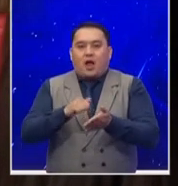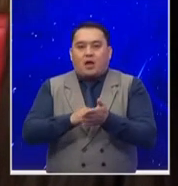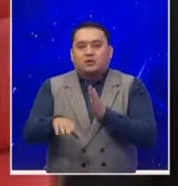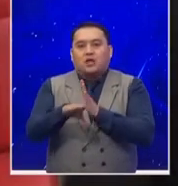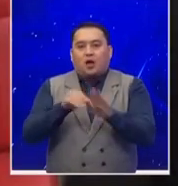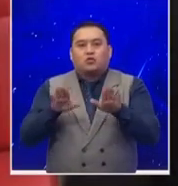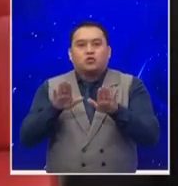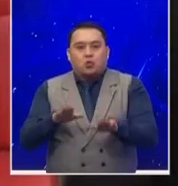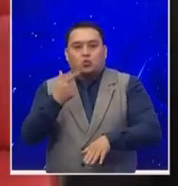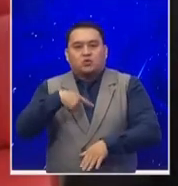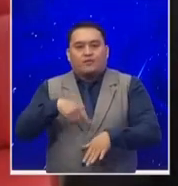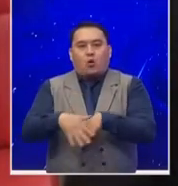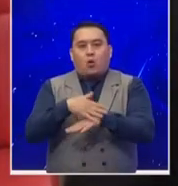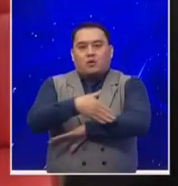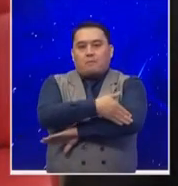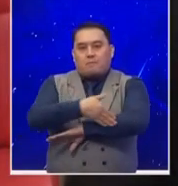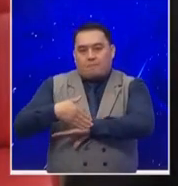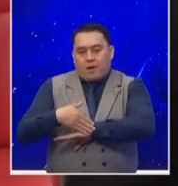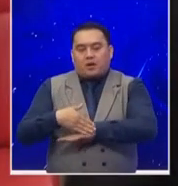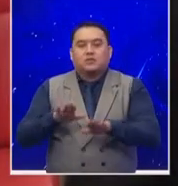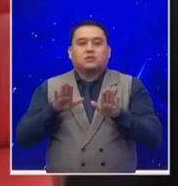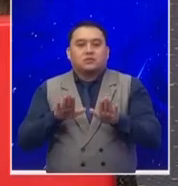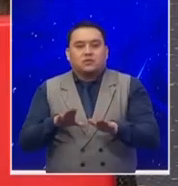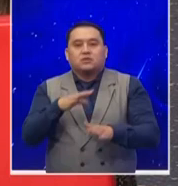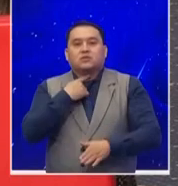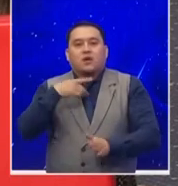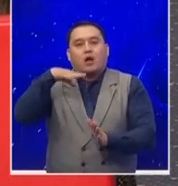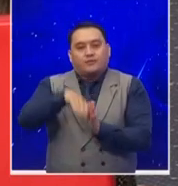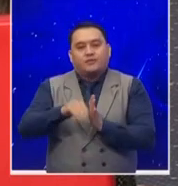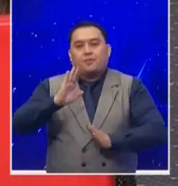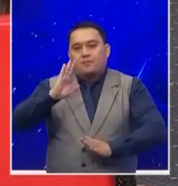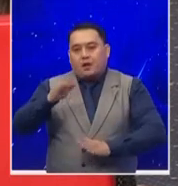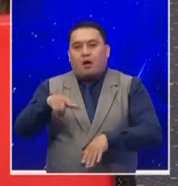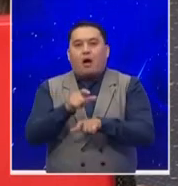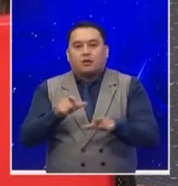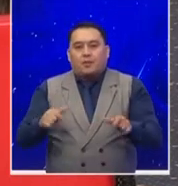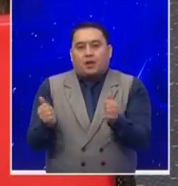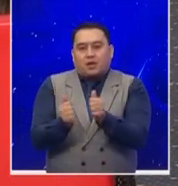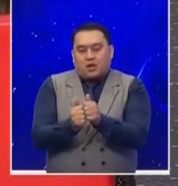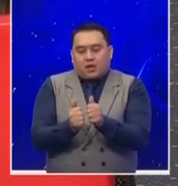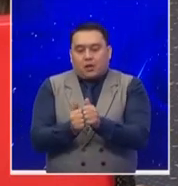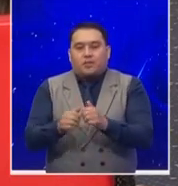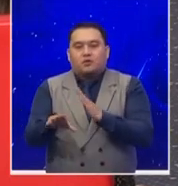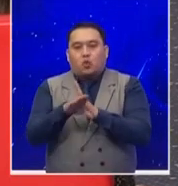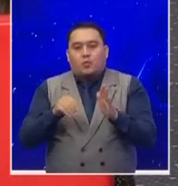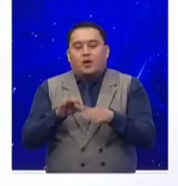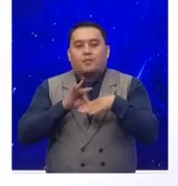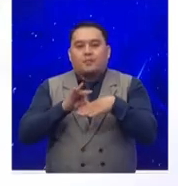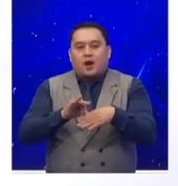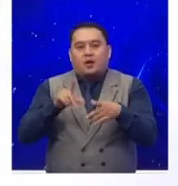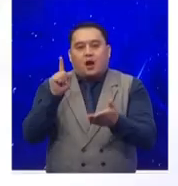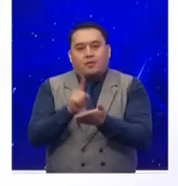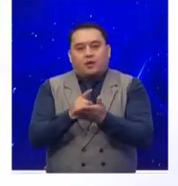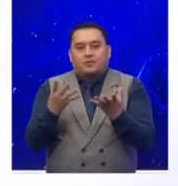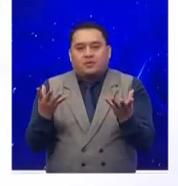сайлаушы тек өзінің тұрғылықты мекен жайы бойынша ғана дауыс береді. Яғни азамат үй маңындағы сайлау бөлімшесіне баруы